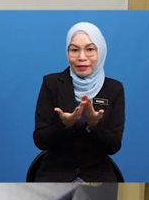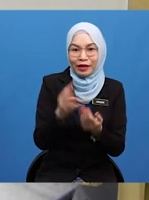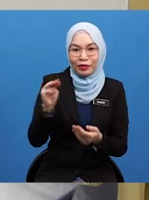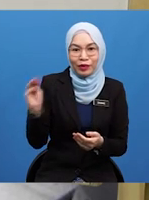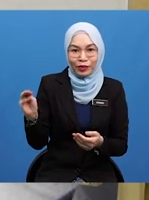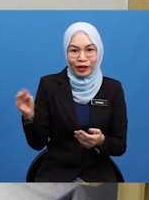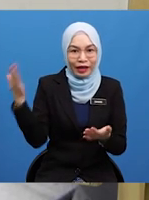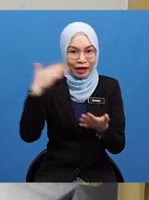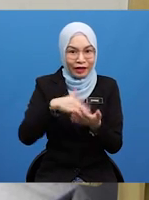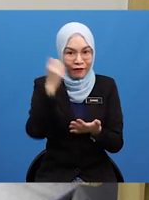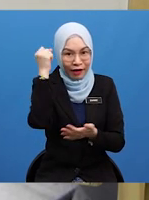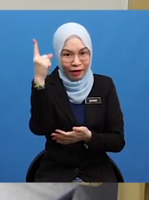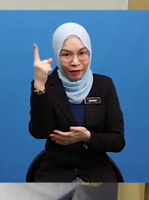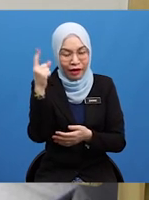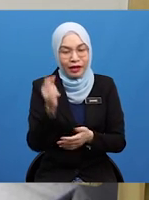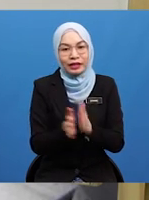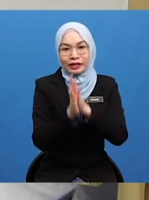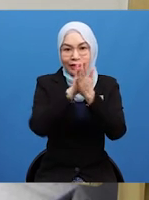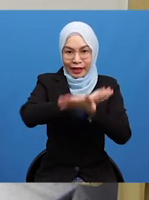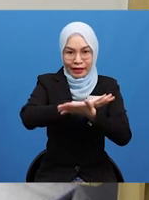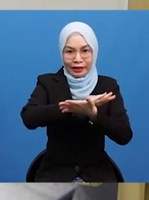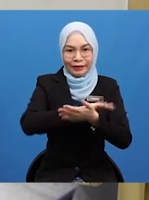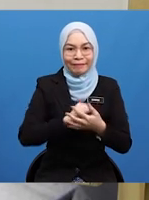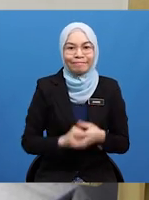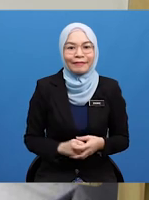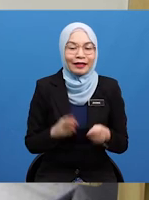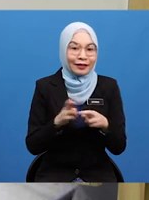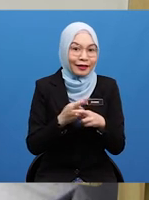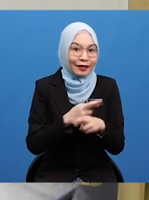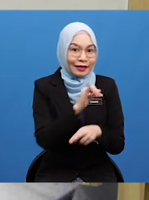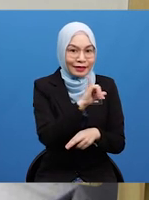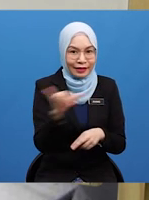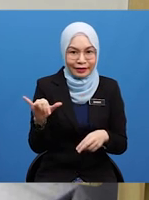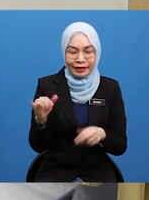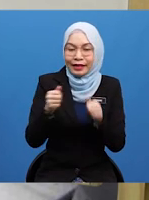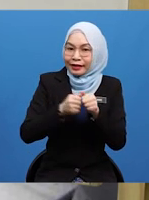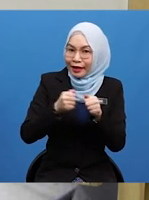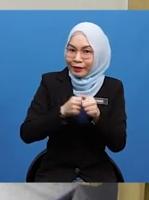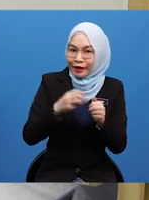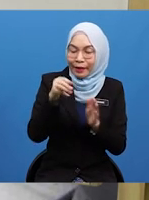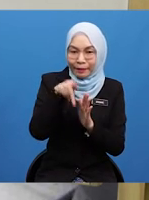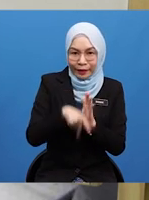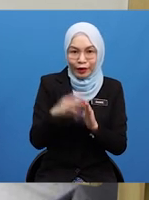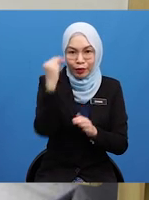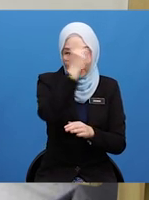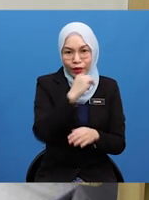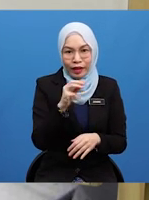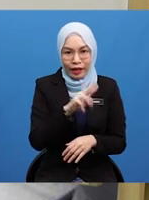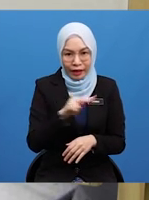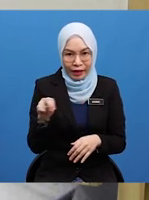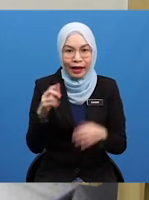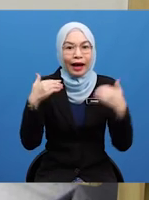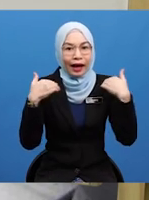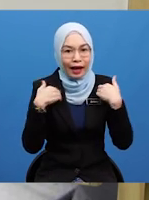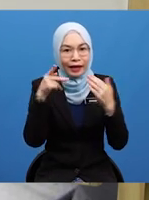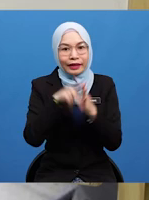kan? Oleh itu, kesimpulannya, setiap permukaan mempunyai keluasan